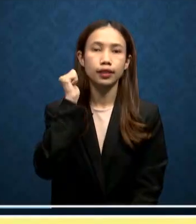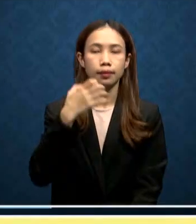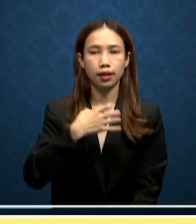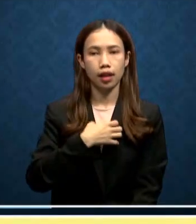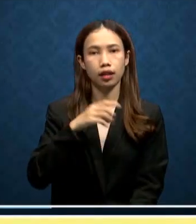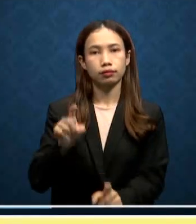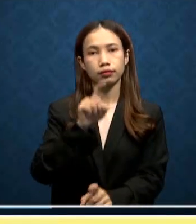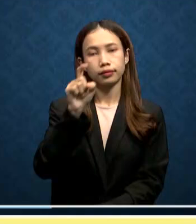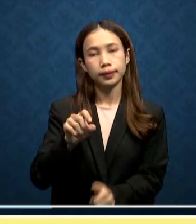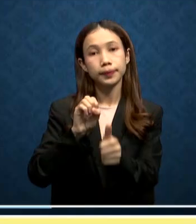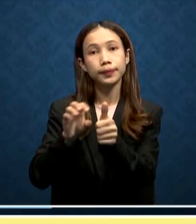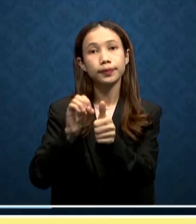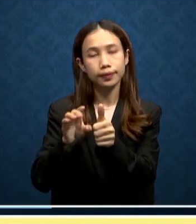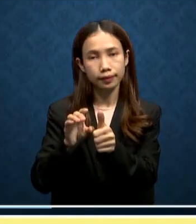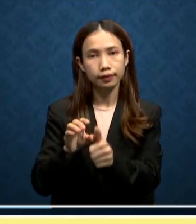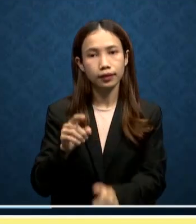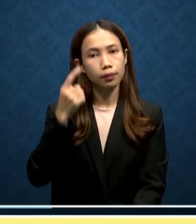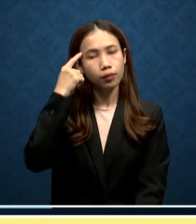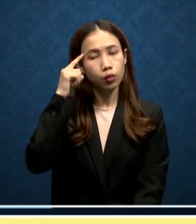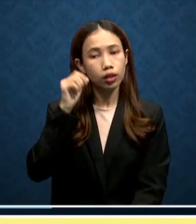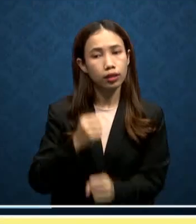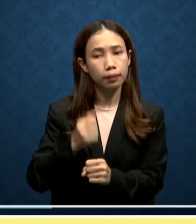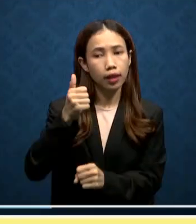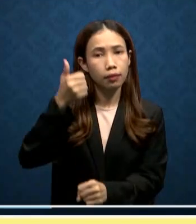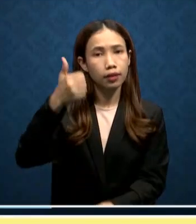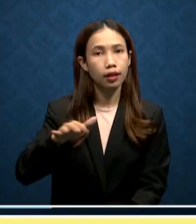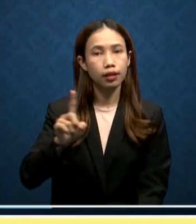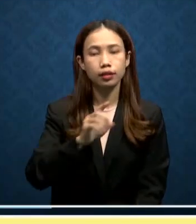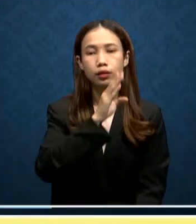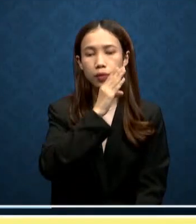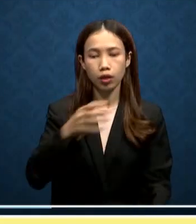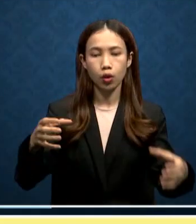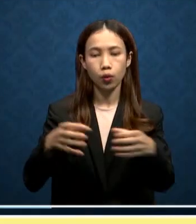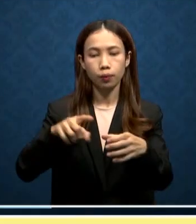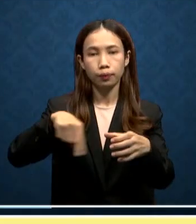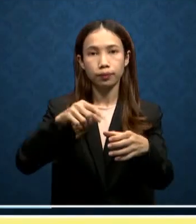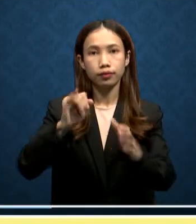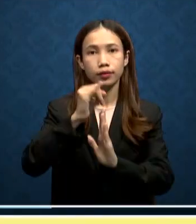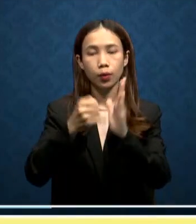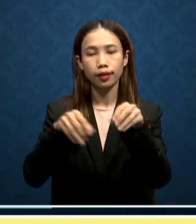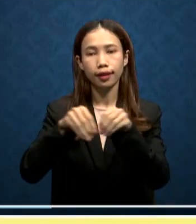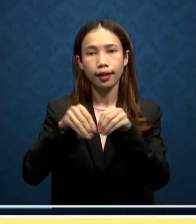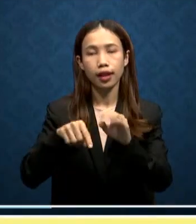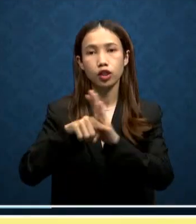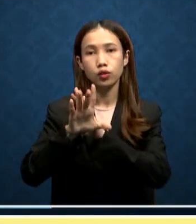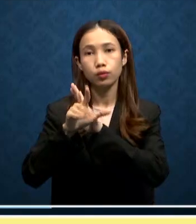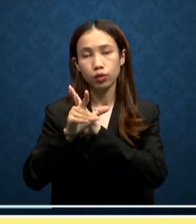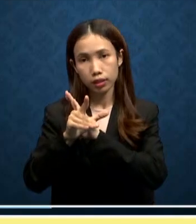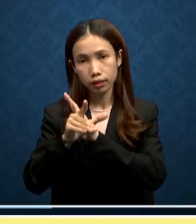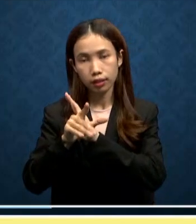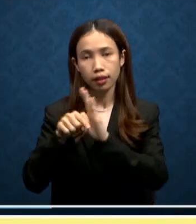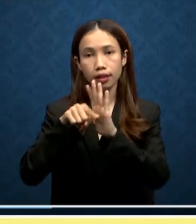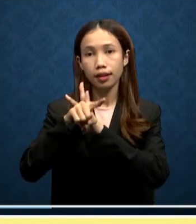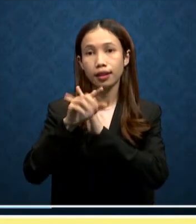ข้อสังเกตไม่รู้ว่าท่านทำได้มั้ยนะสมมุติว่าในกลุ่มจังหวัดเนี่ยใกล้เคียงอย่างเช่นชลบุรีเอ่อ